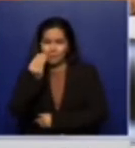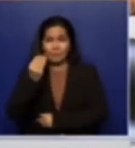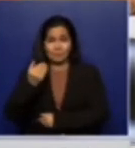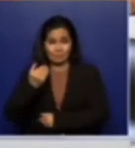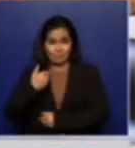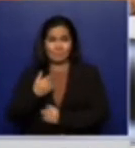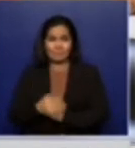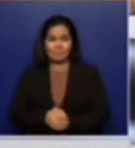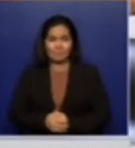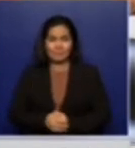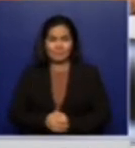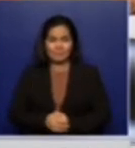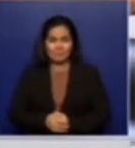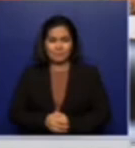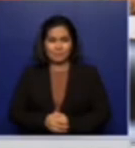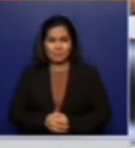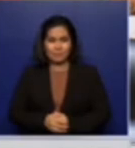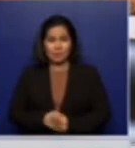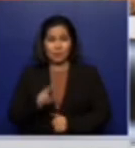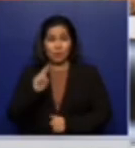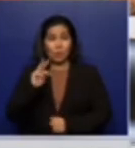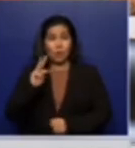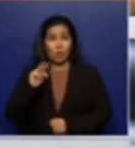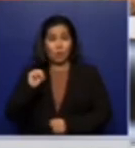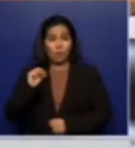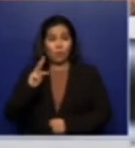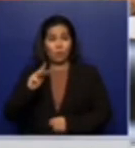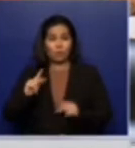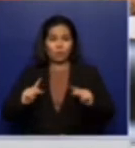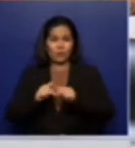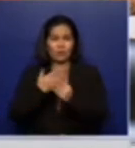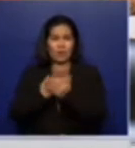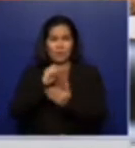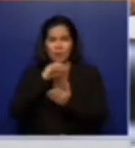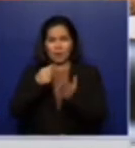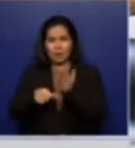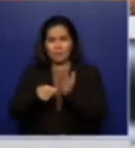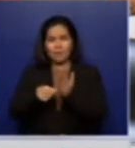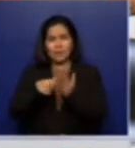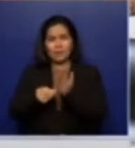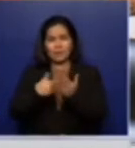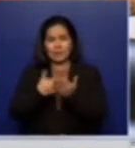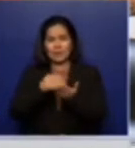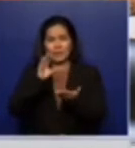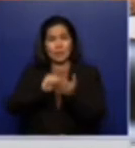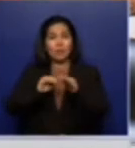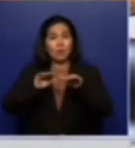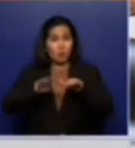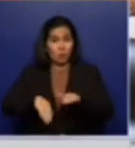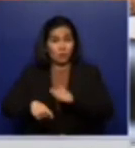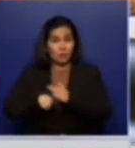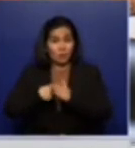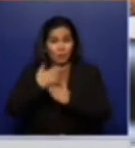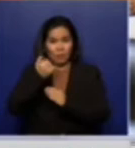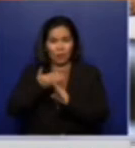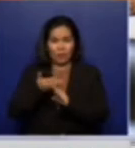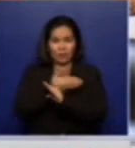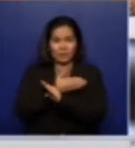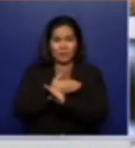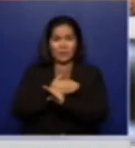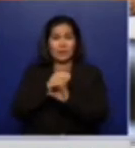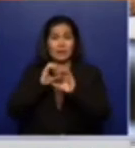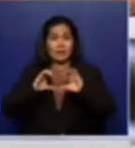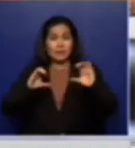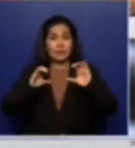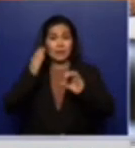อยู่ตรงนี้นะครับท่านบอกว่าที่เก็บภาษีลดลงเนี่ยเพราะว่าช่วงรัฐบาลยิ่งลักษณ์ไปลด